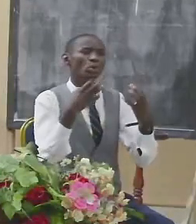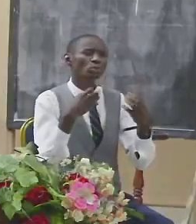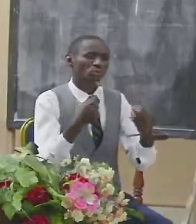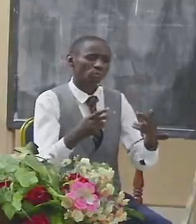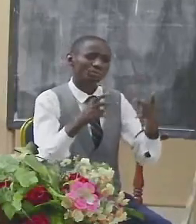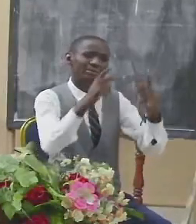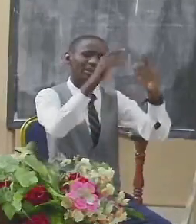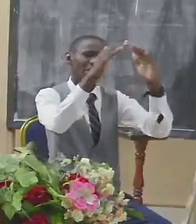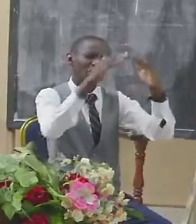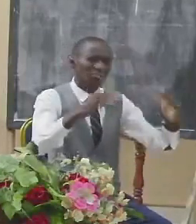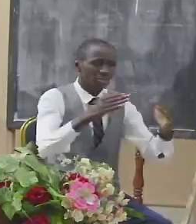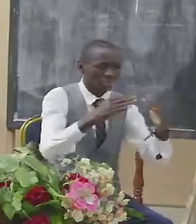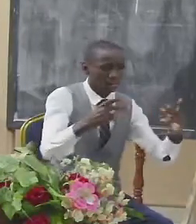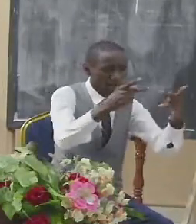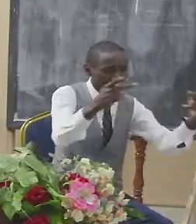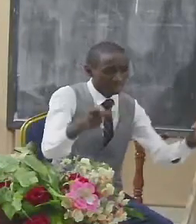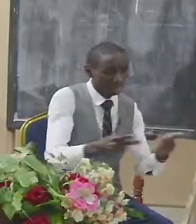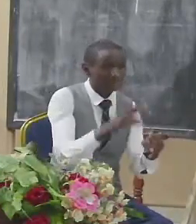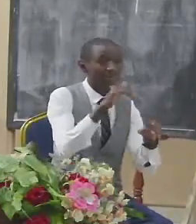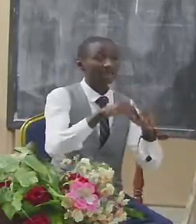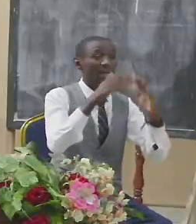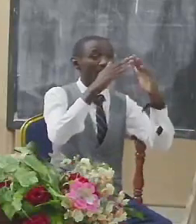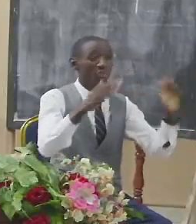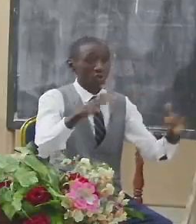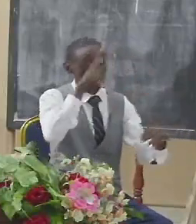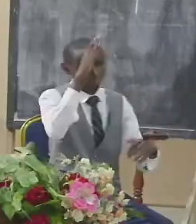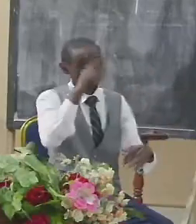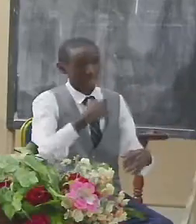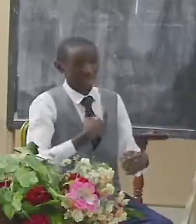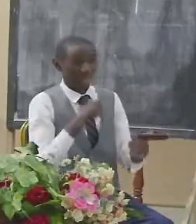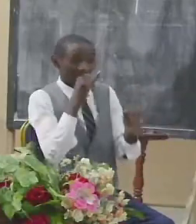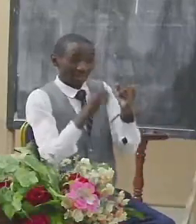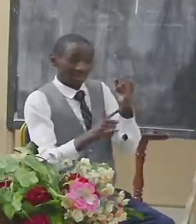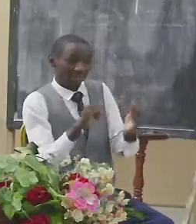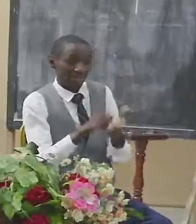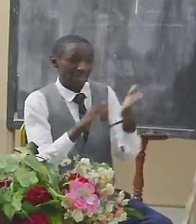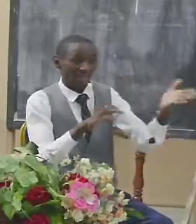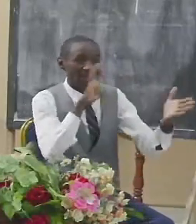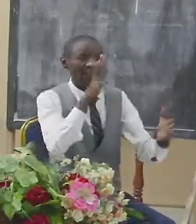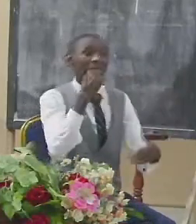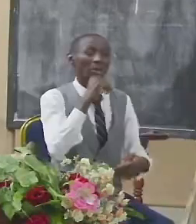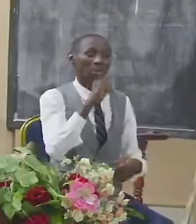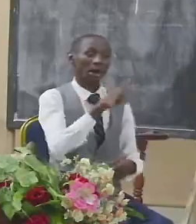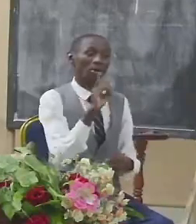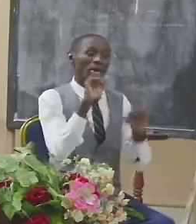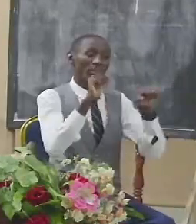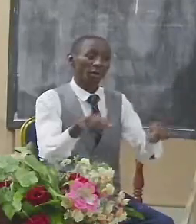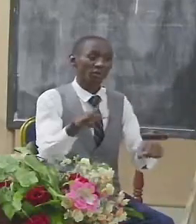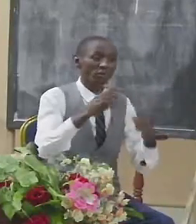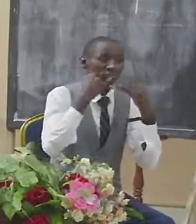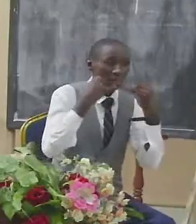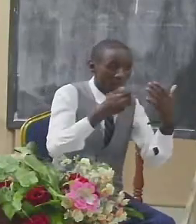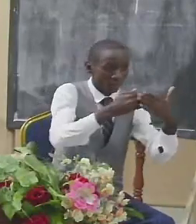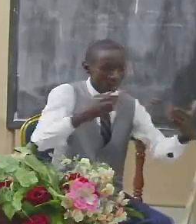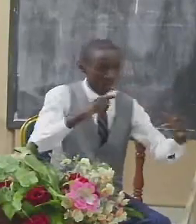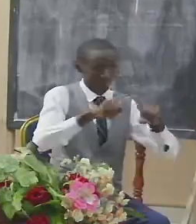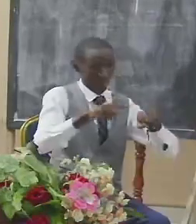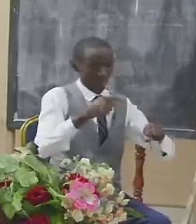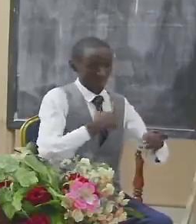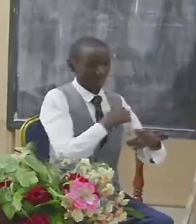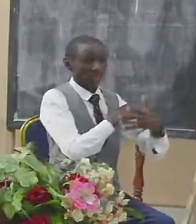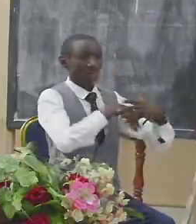mer kuna dans la maison de mon père. Katika nyumba ya baba si cela n'était pas, je vous l'aurais dit. Je vais vous préparer une place. Na